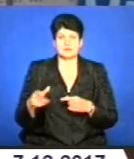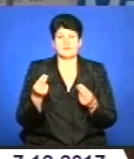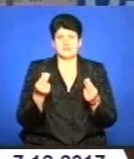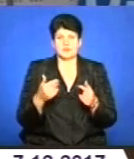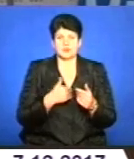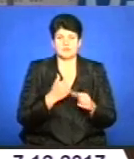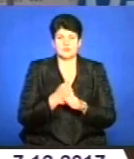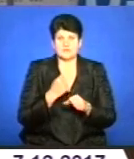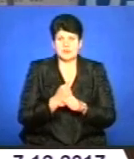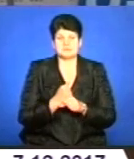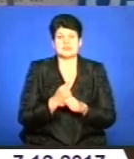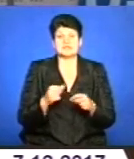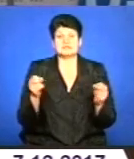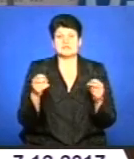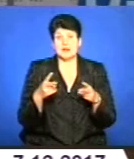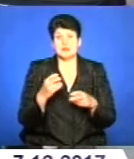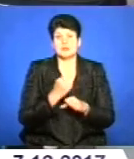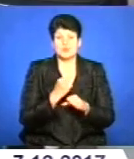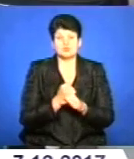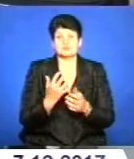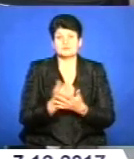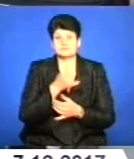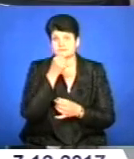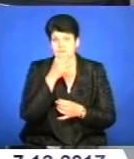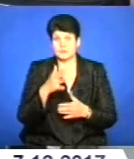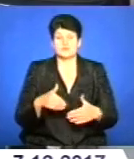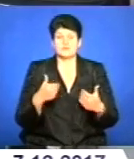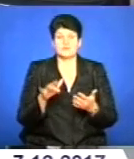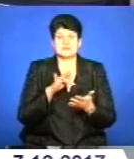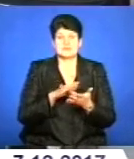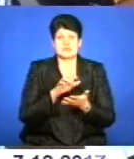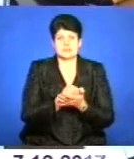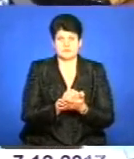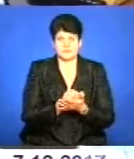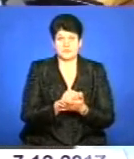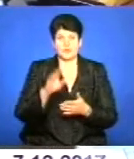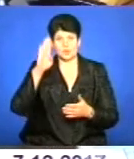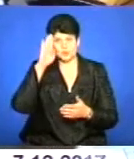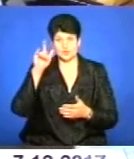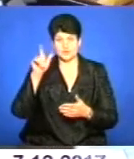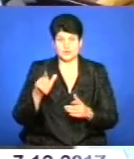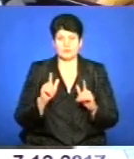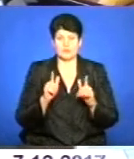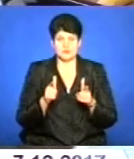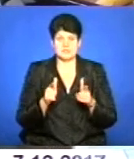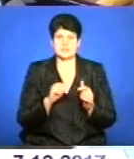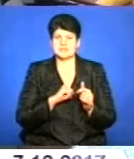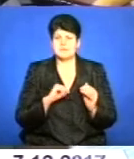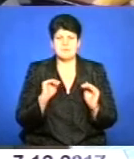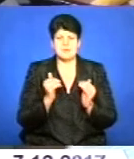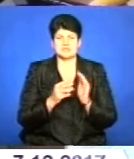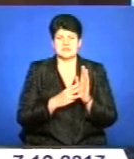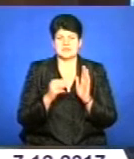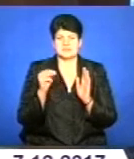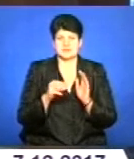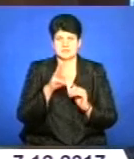за спеціальністю, але роботу згідно із зарплатнею знайти важко, тому звернувся до центру зайнятості. Чоловік погодиться мінімум на 8 тисяч гривень заробітної